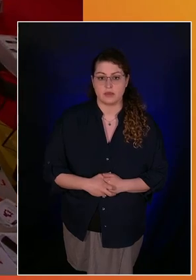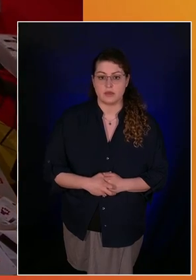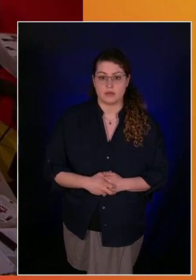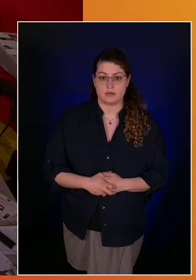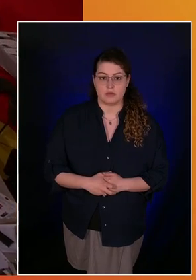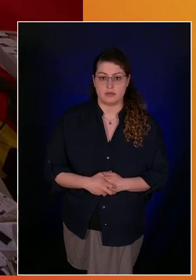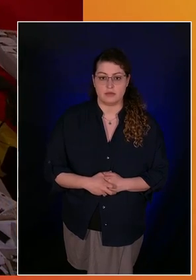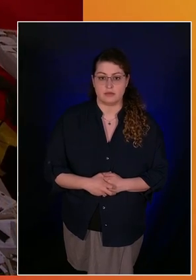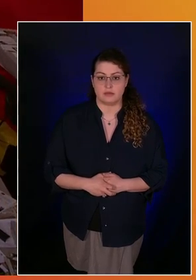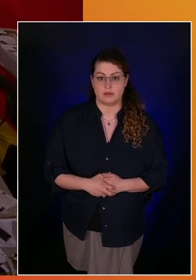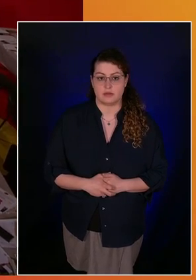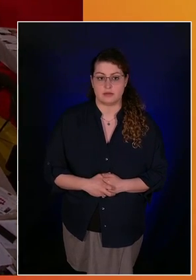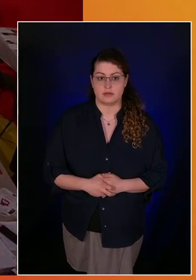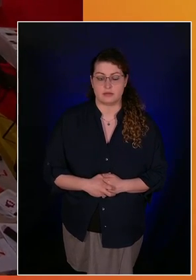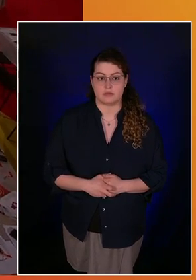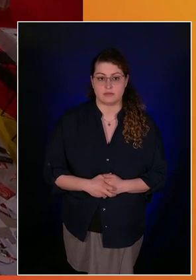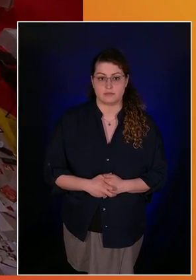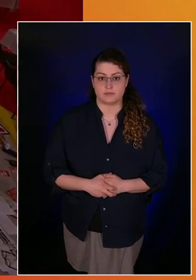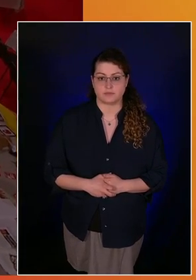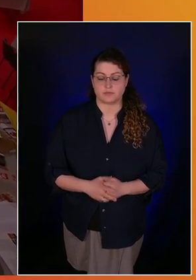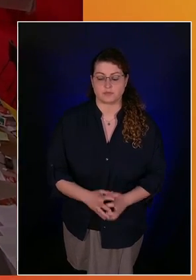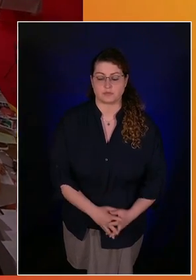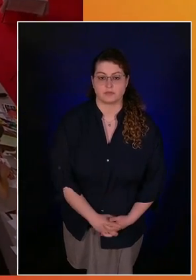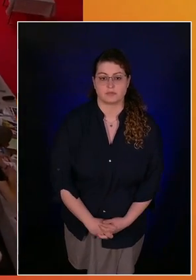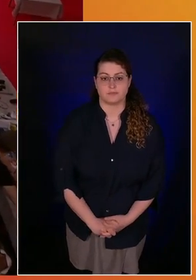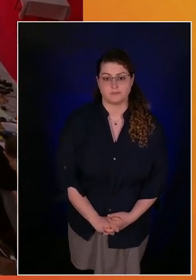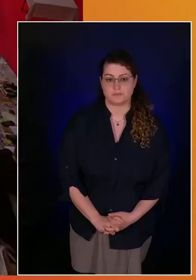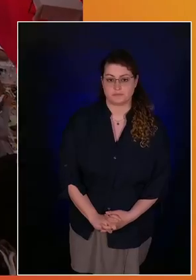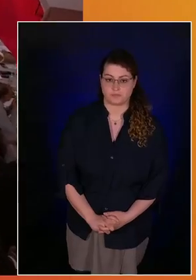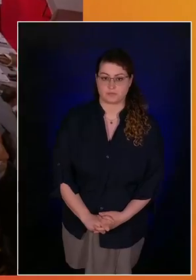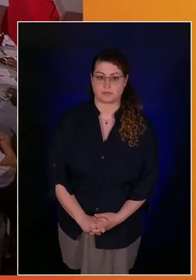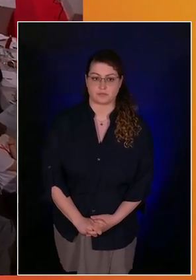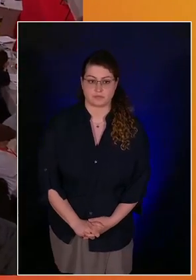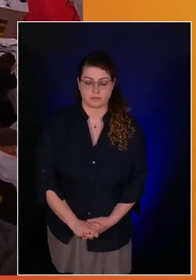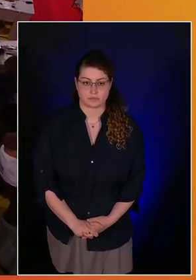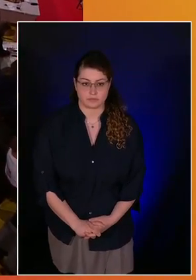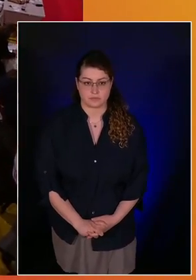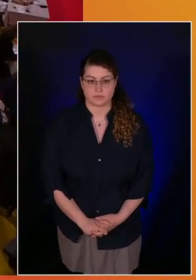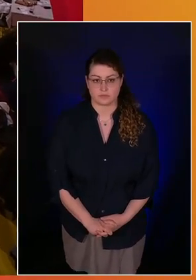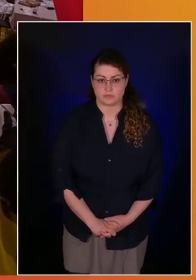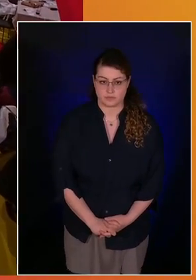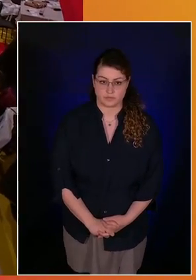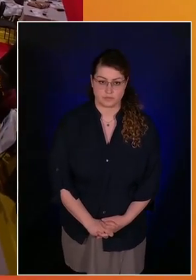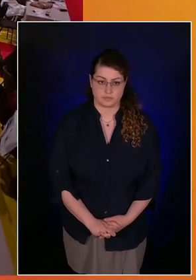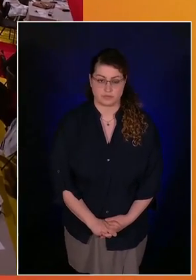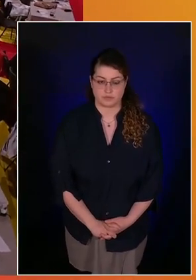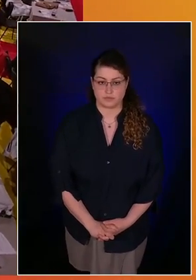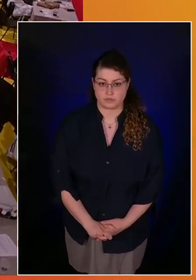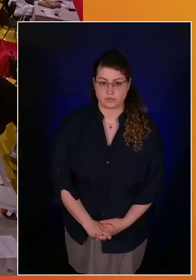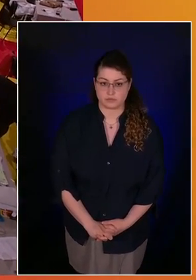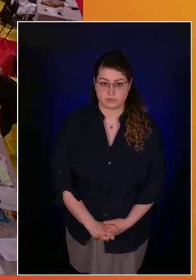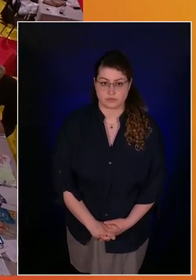hein elle a demandé à ce que sa motion soit votée on peut la faire voter au boitier ça mange pas et s après-midi